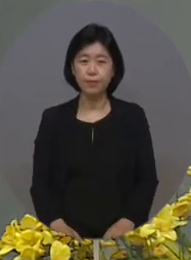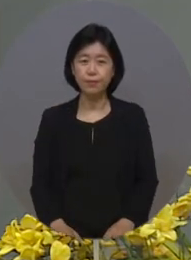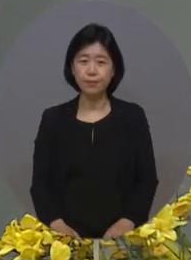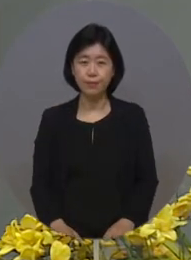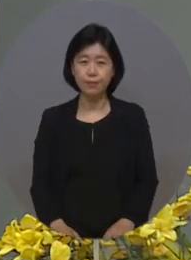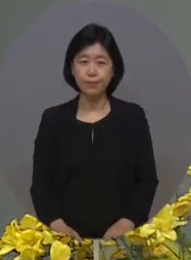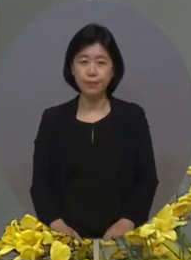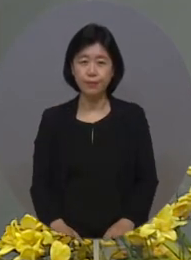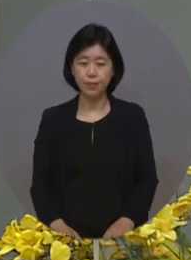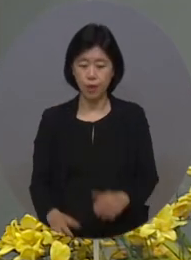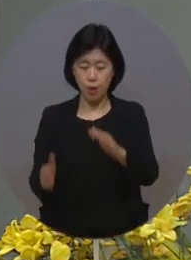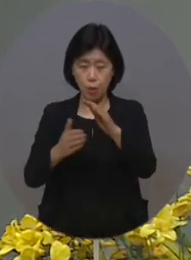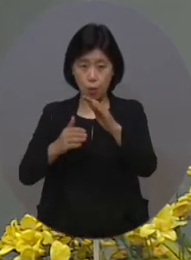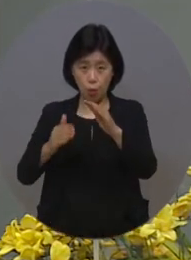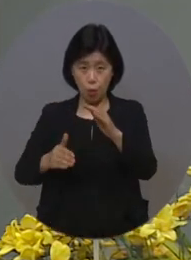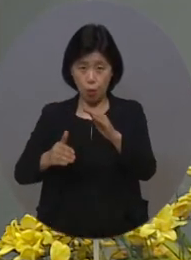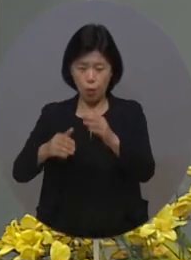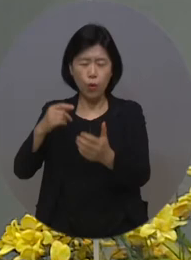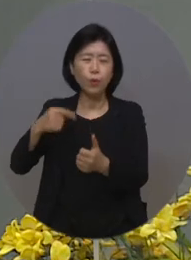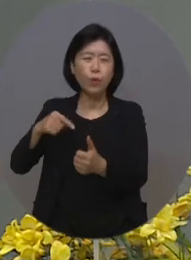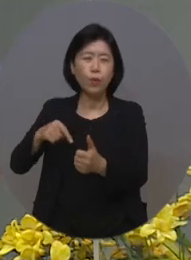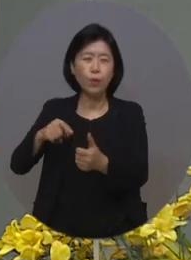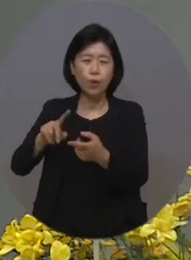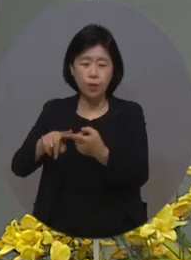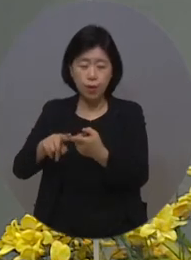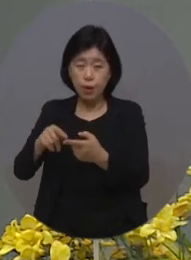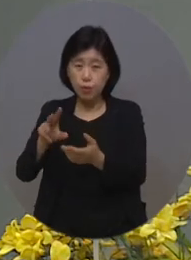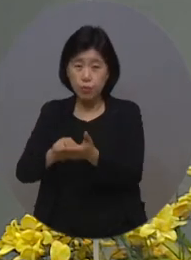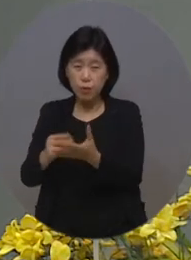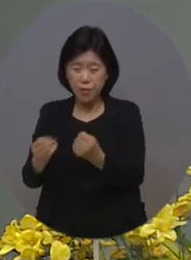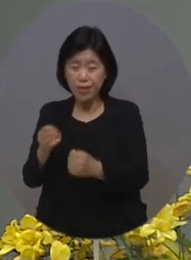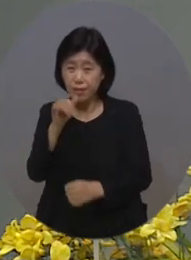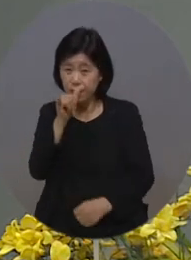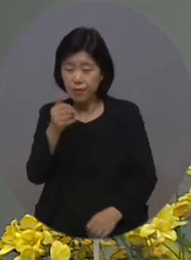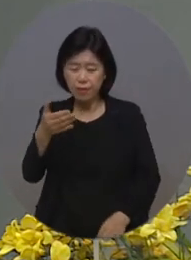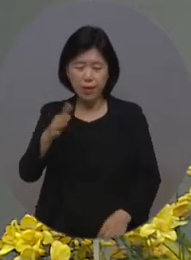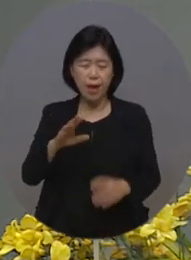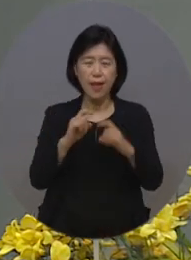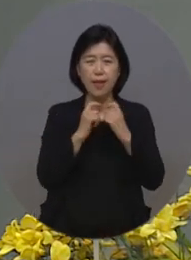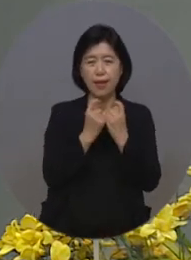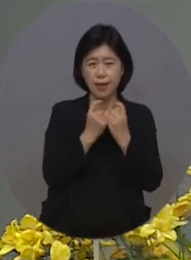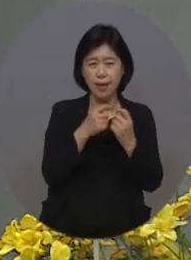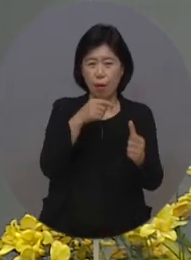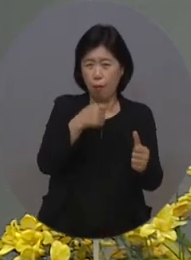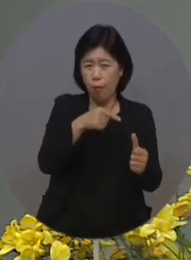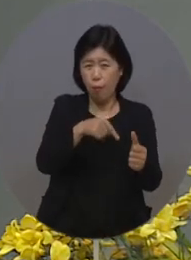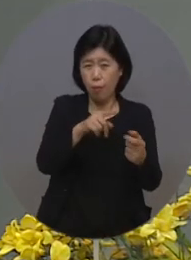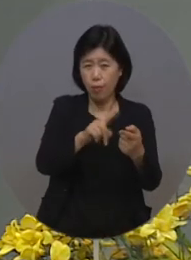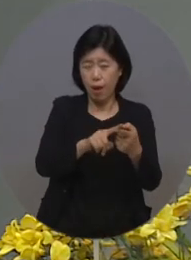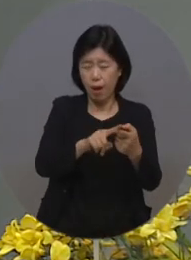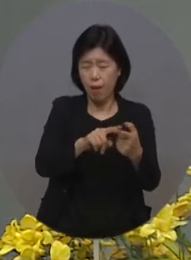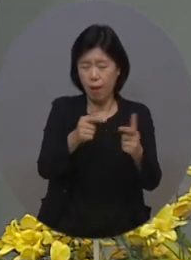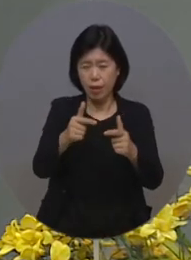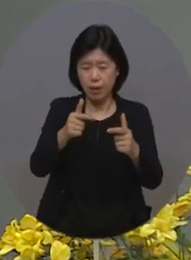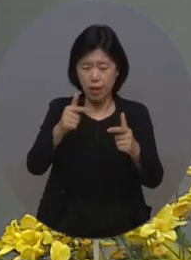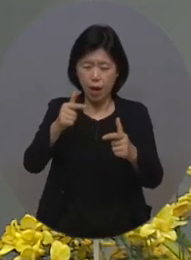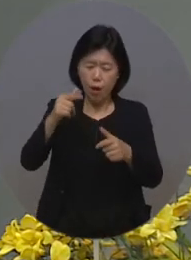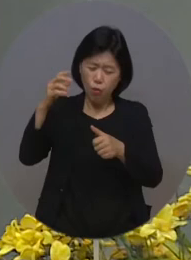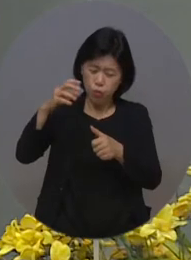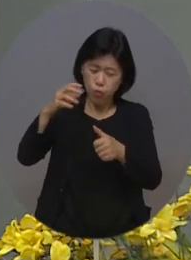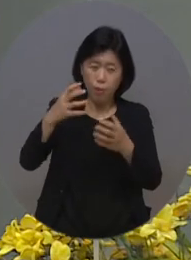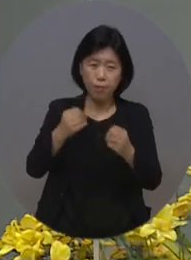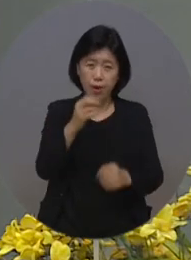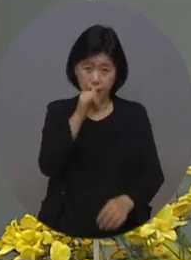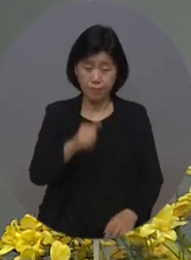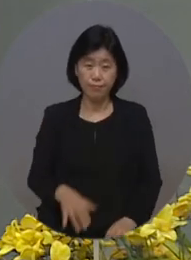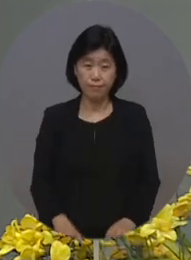공격에 대한 문제도 있지만 사격에 대한 압박 깍 거기서도 결국은 우리의 교육에 서서 양